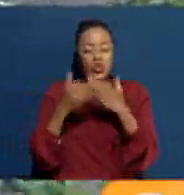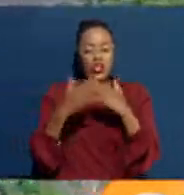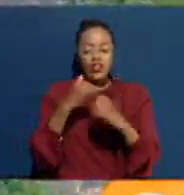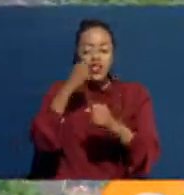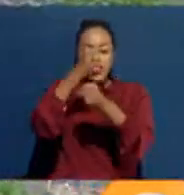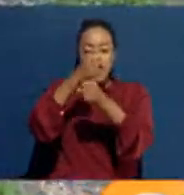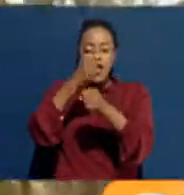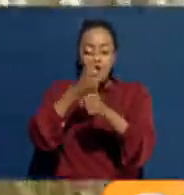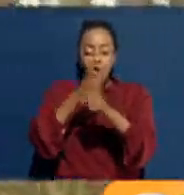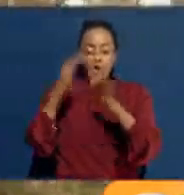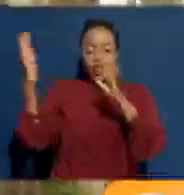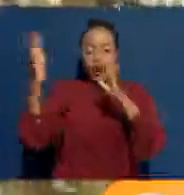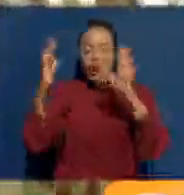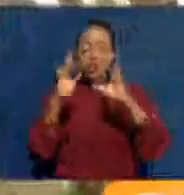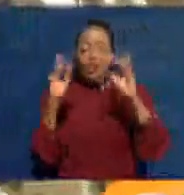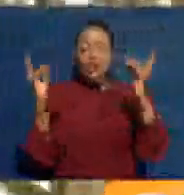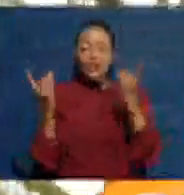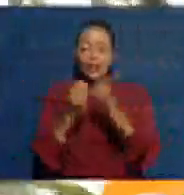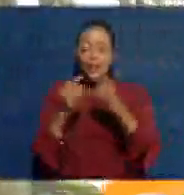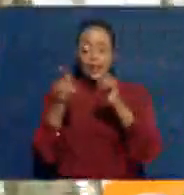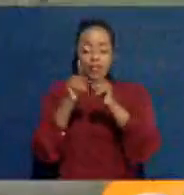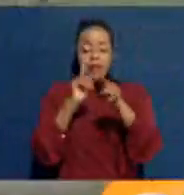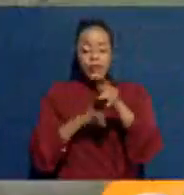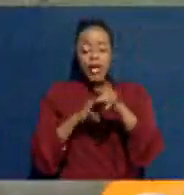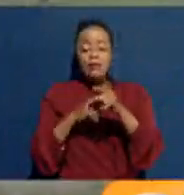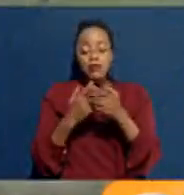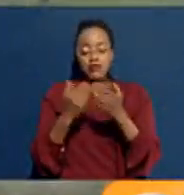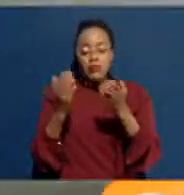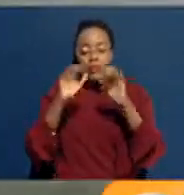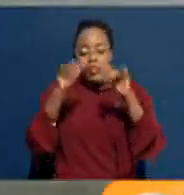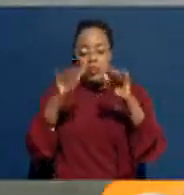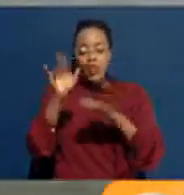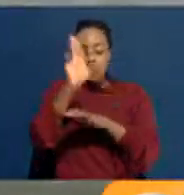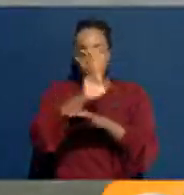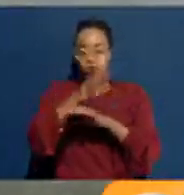Idara ya hali ya anga wakati huo huo ikiwataka